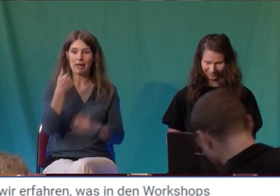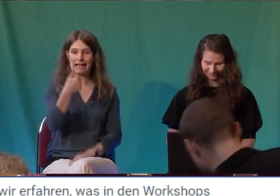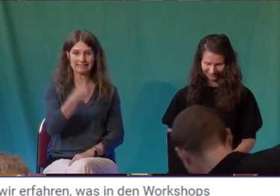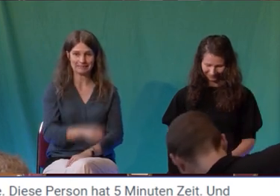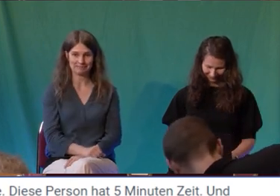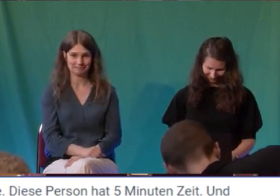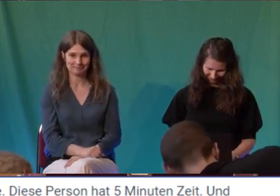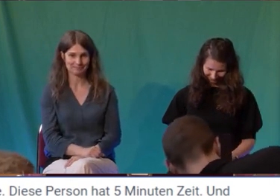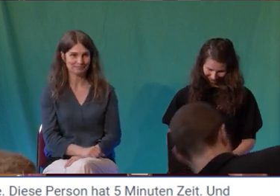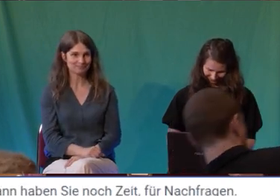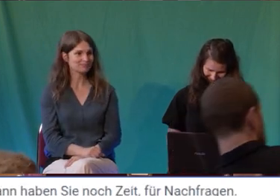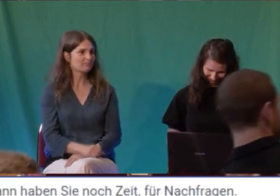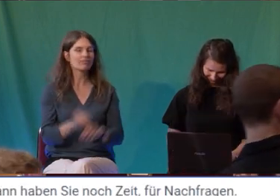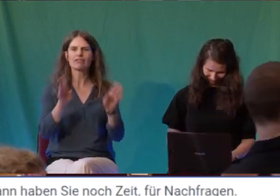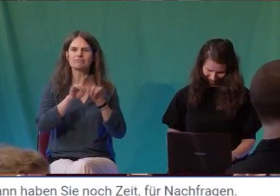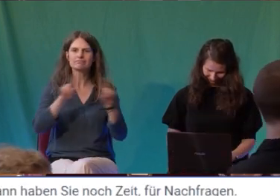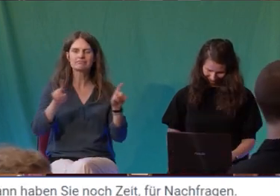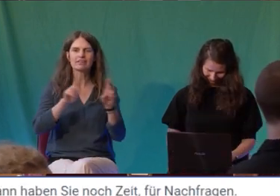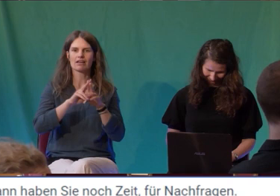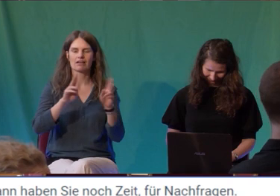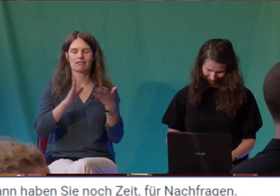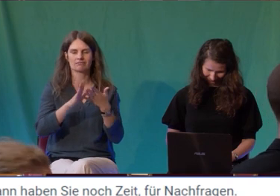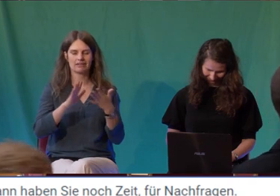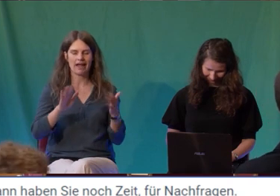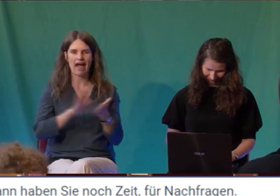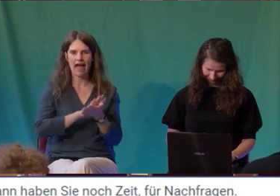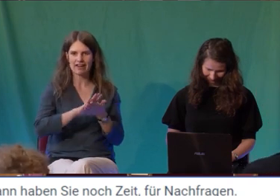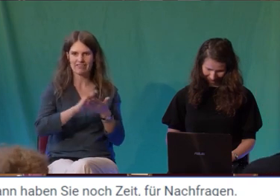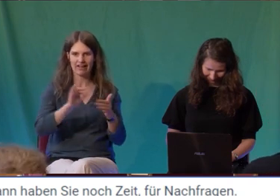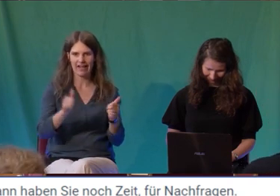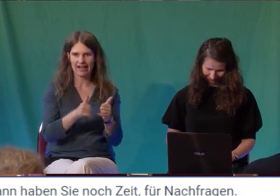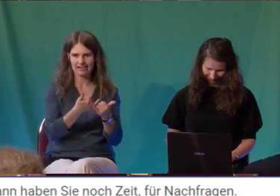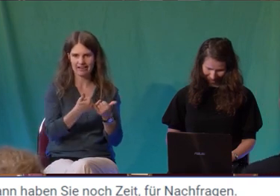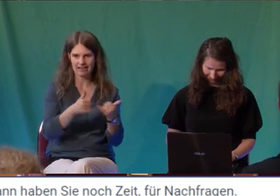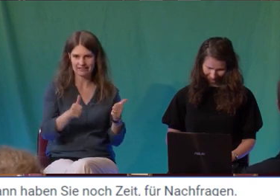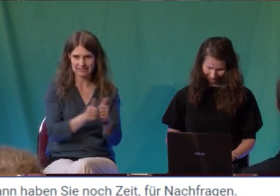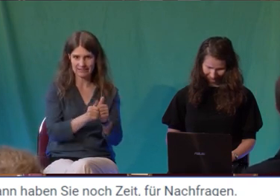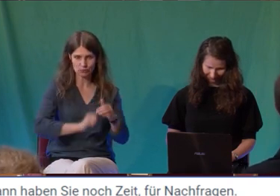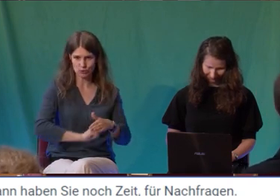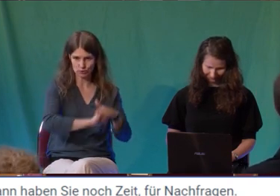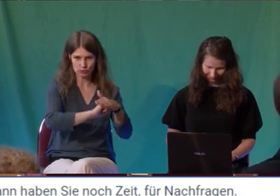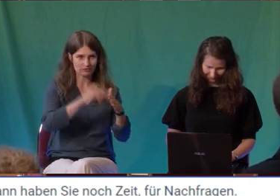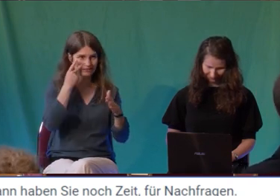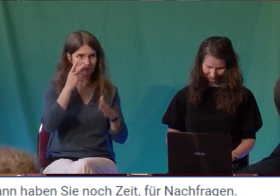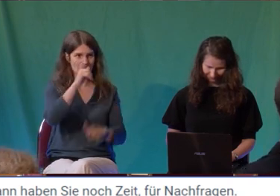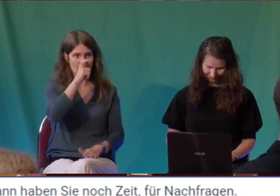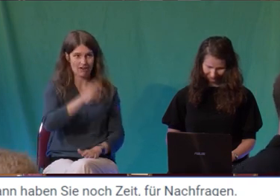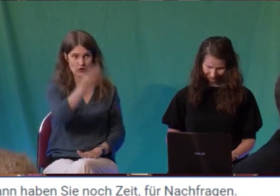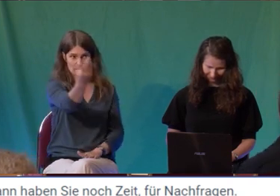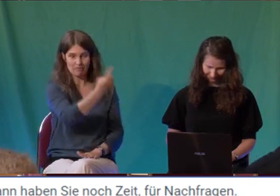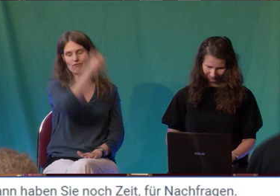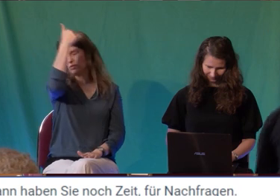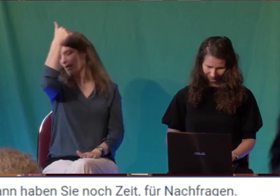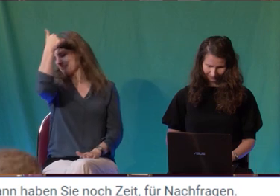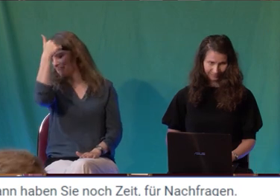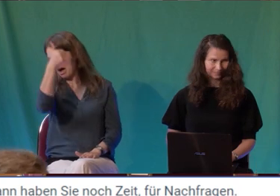ging es ja um die Unterstützung von Familien durch einfache elternassistenz und da bitte ich die oder den Verantwortlichen wunderbar